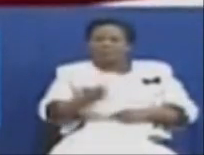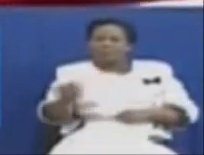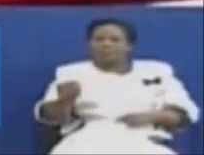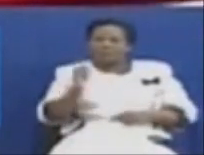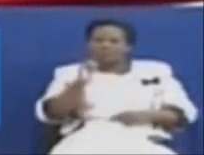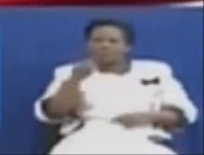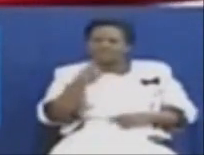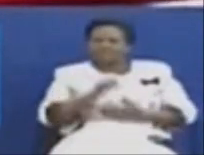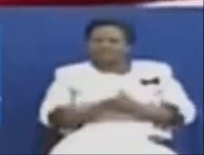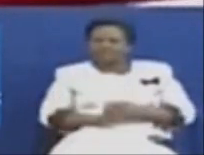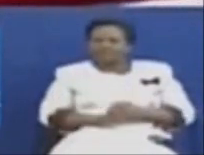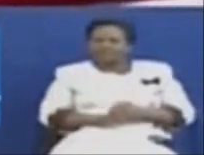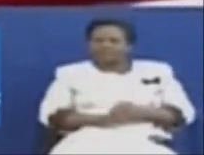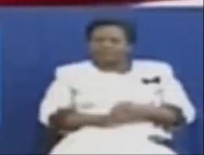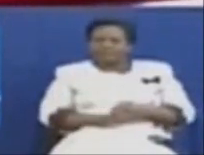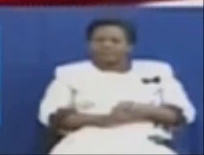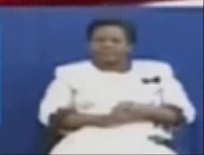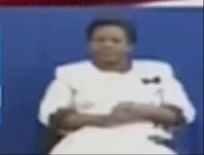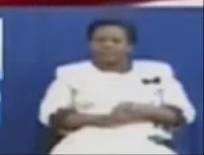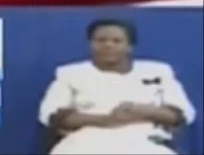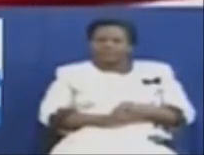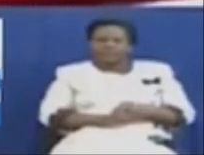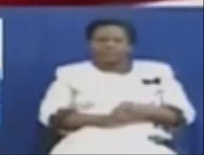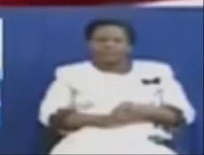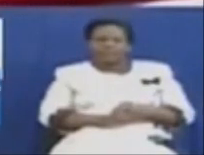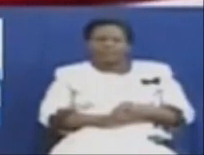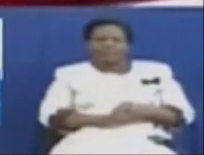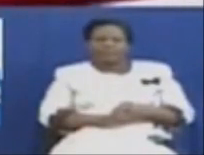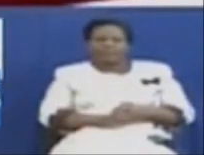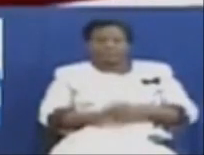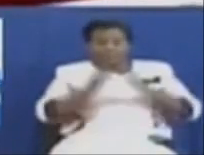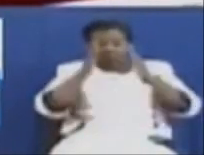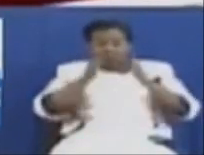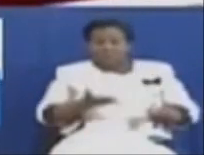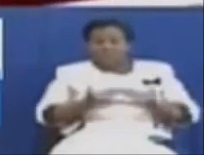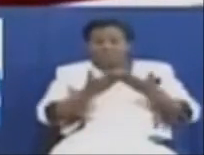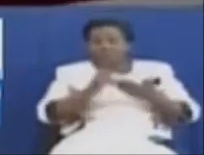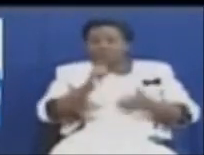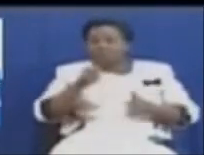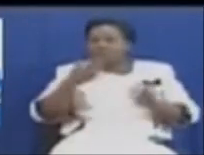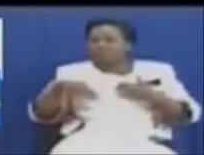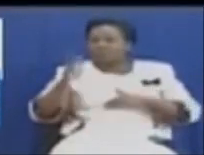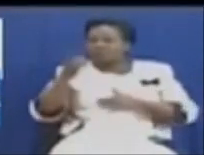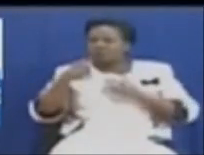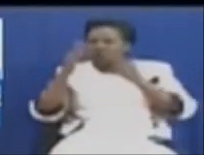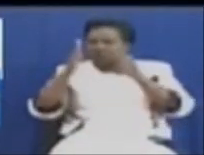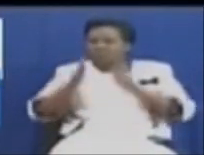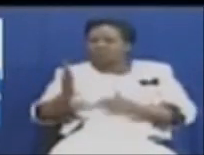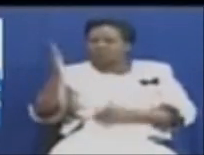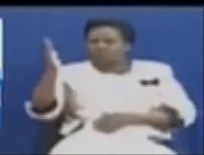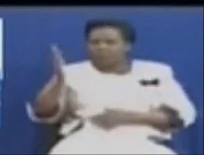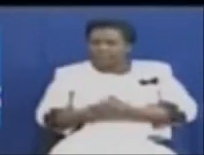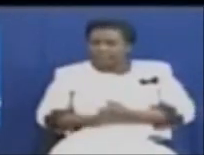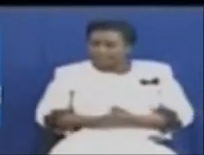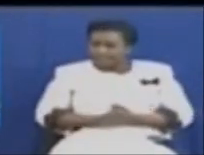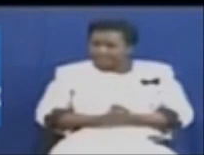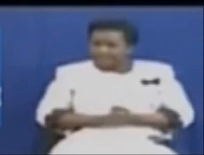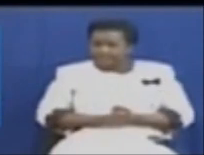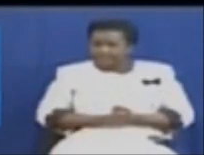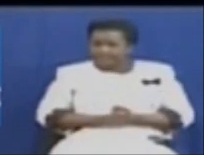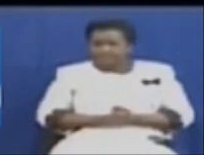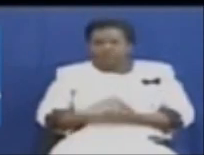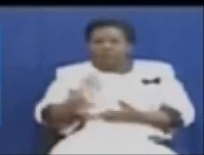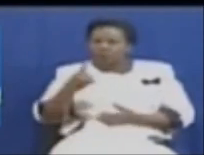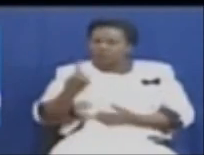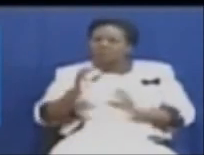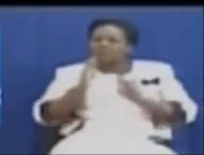213. Pamoja na mikakati mizuri ambayo mmeweka, serikali yetu mpaka sasa hivi ina kituo kimoja tu cha makao maalum ya watoto.